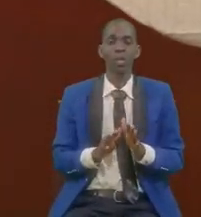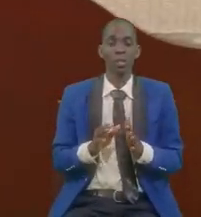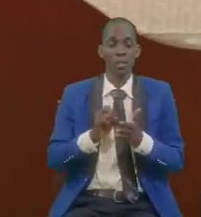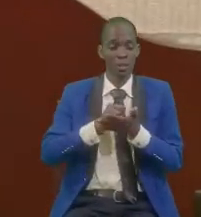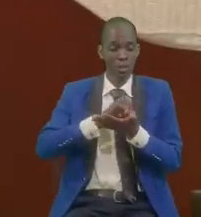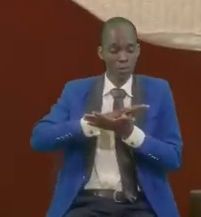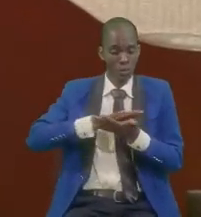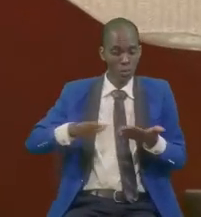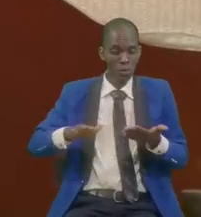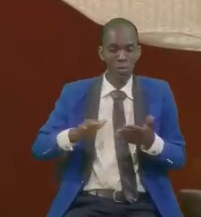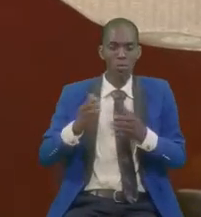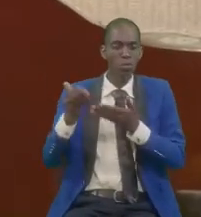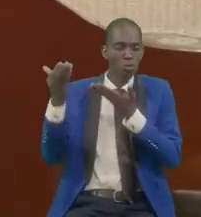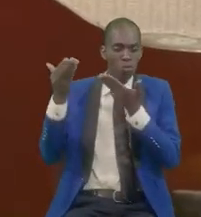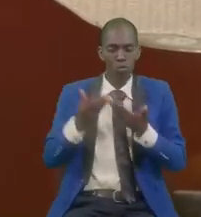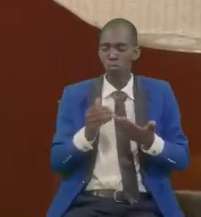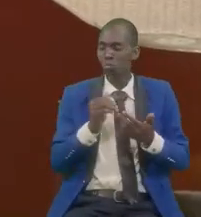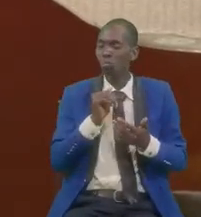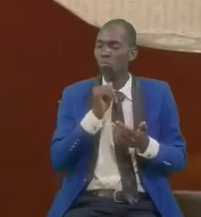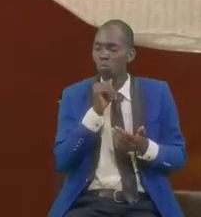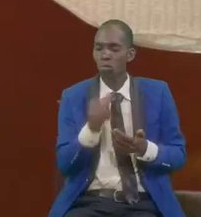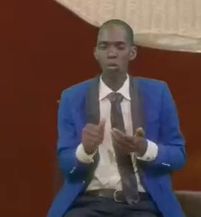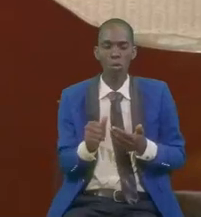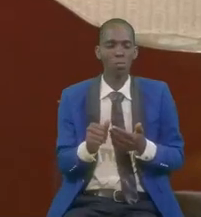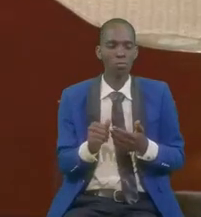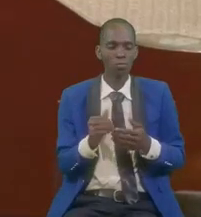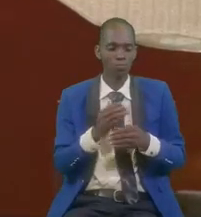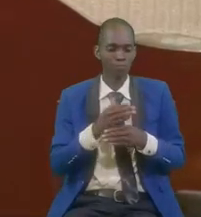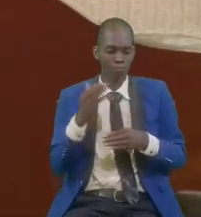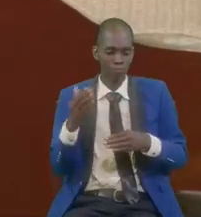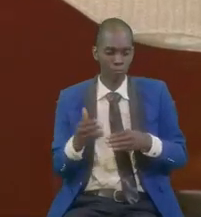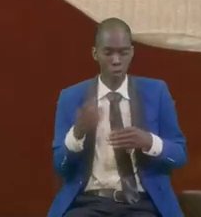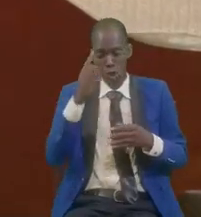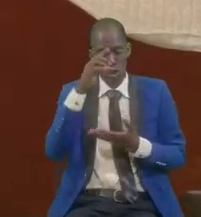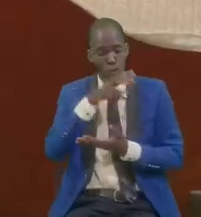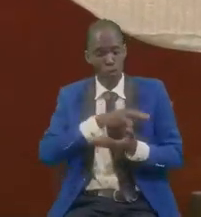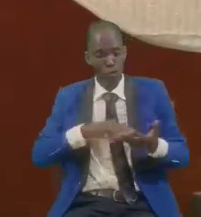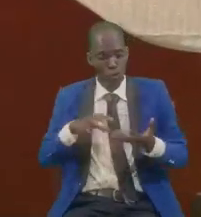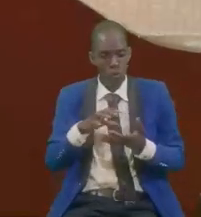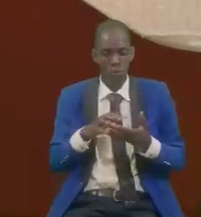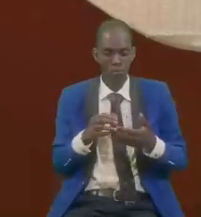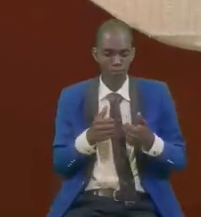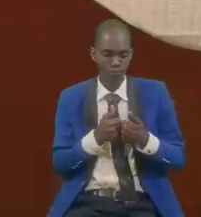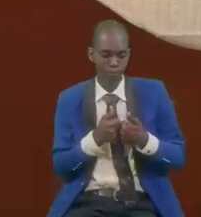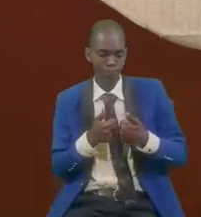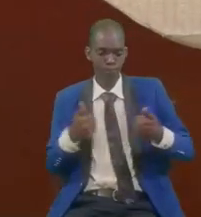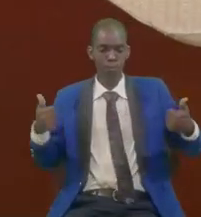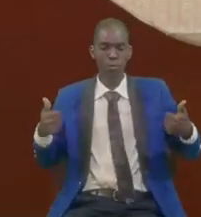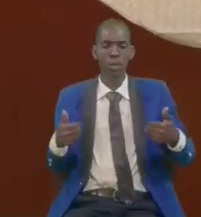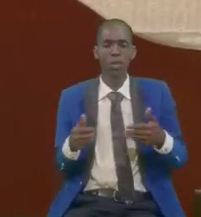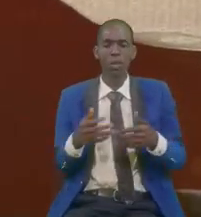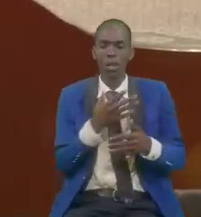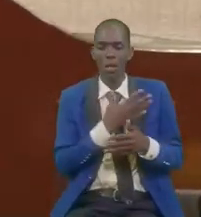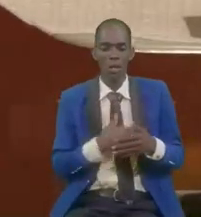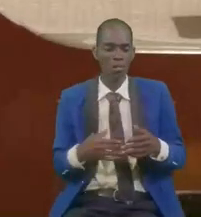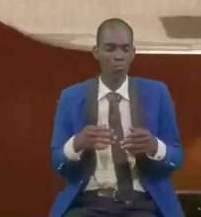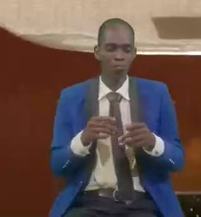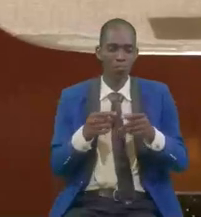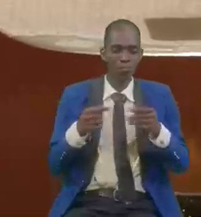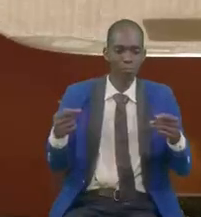n'apporte pas le conflit et la diversion, la destruction parmi les croyants, mais